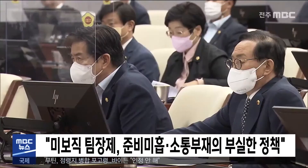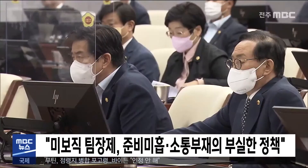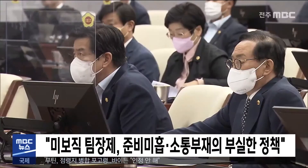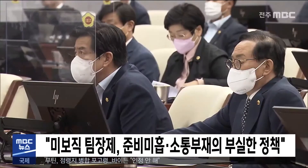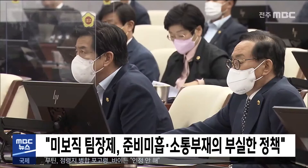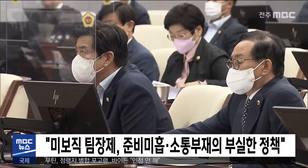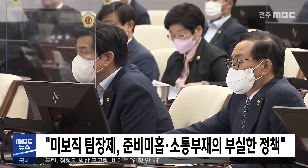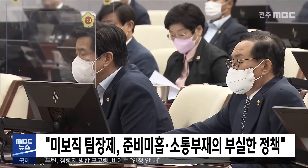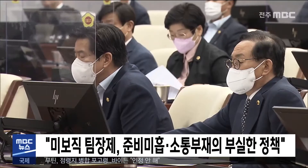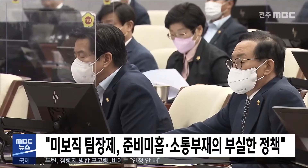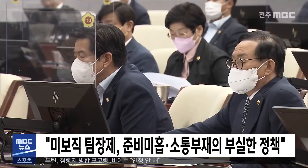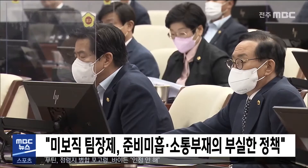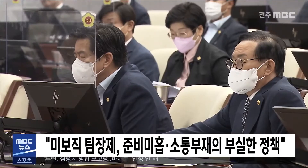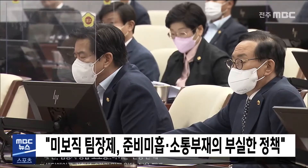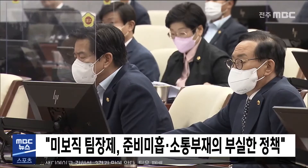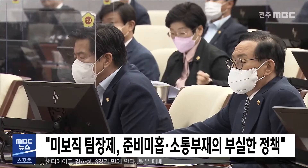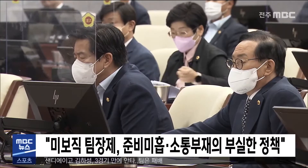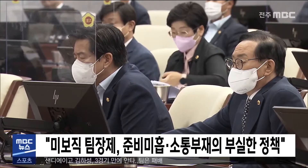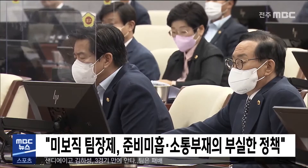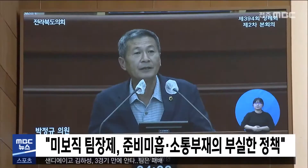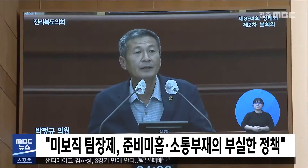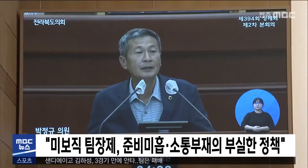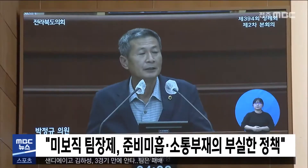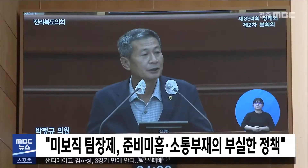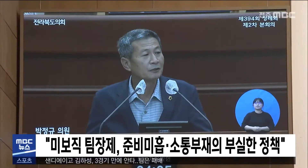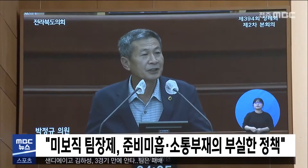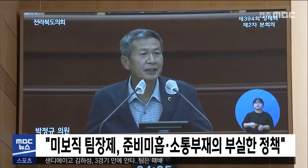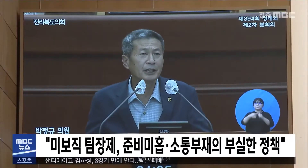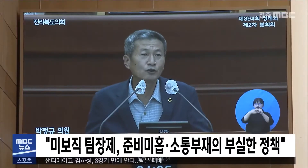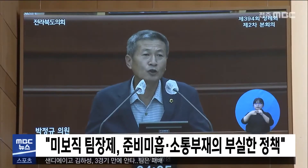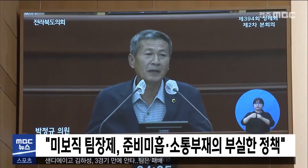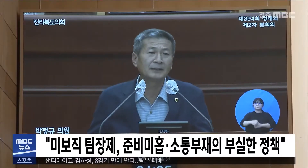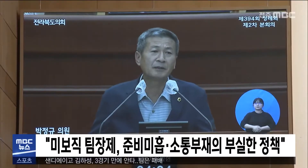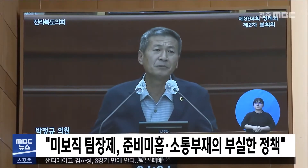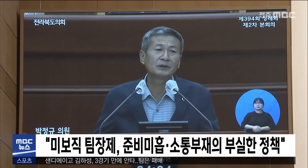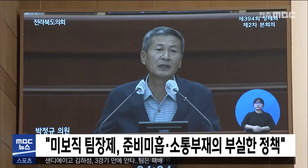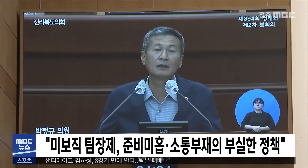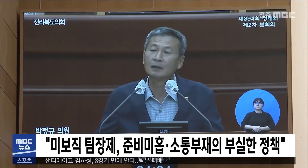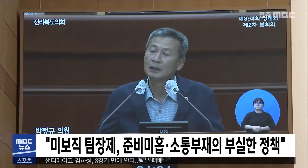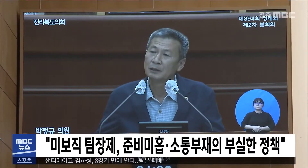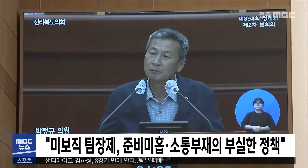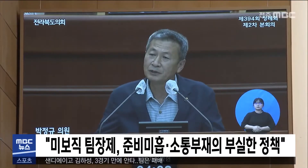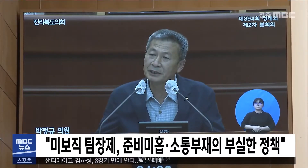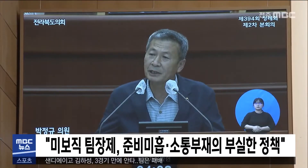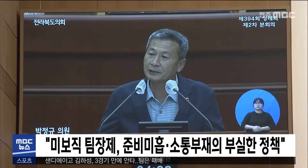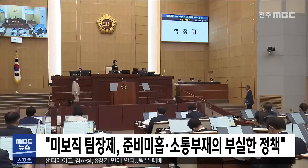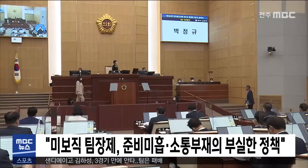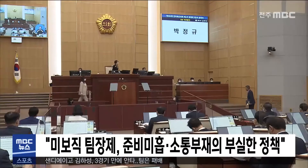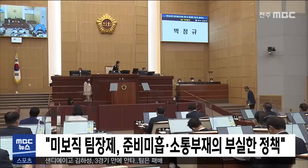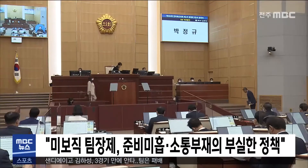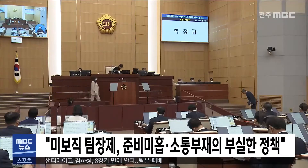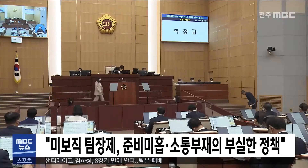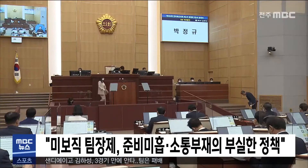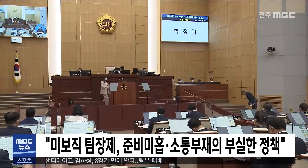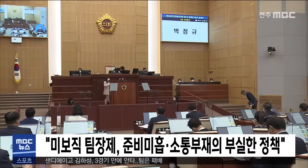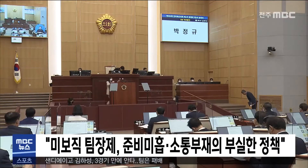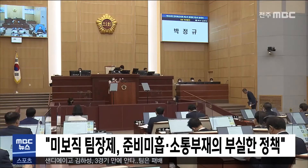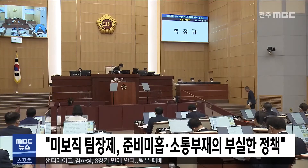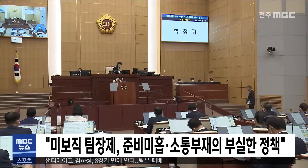비판 여론이 예사 대상을 대폭 축소하며 정책 목표와 방향성을 상실했다고 비난했습니다